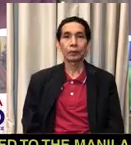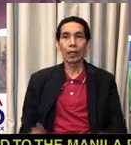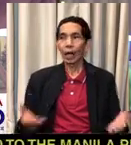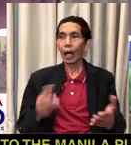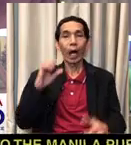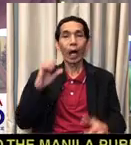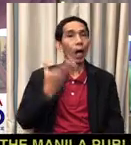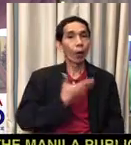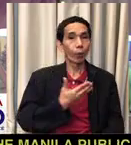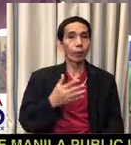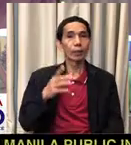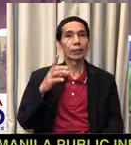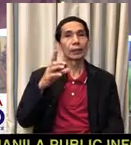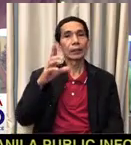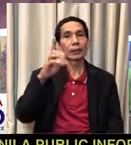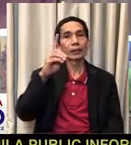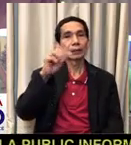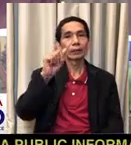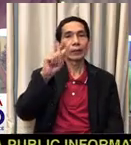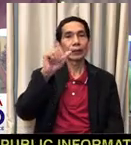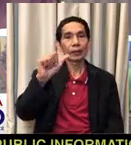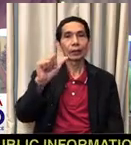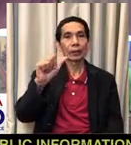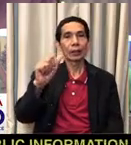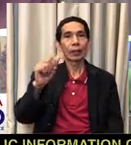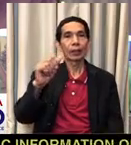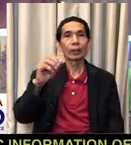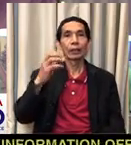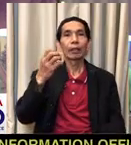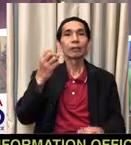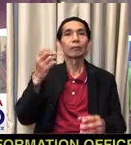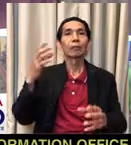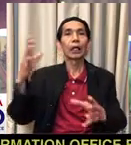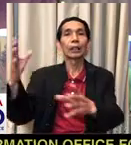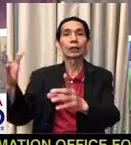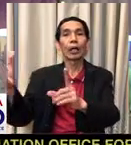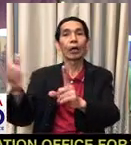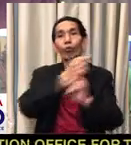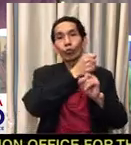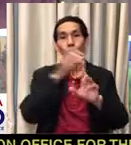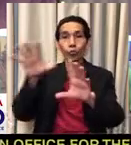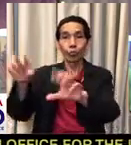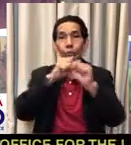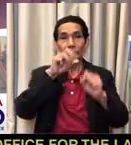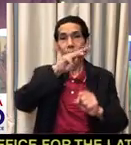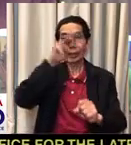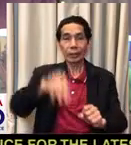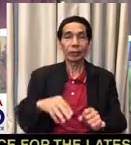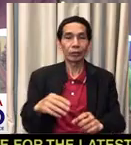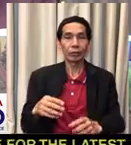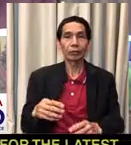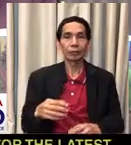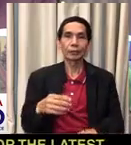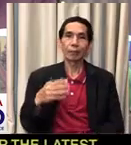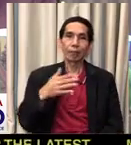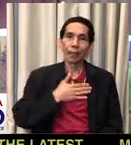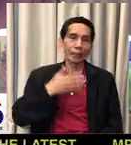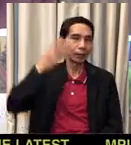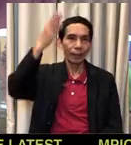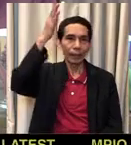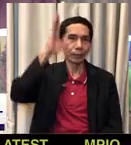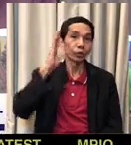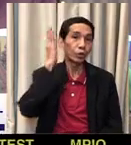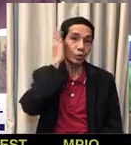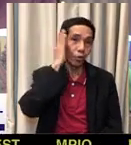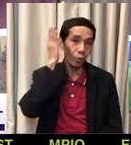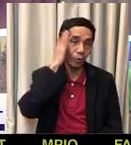Itong aming data sa mga nahuli na sa Maynila. Ako, Diyos ko.